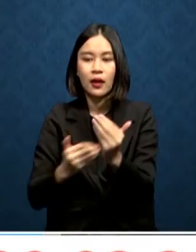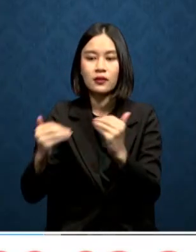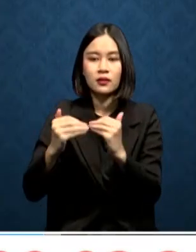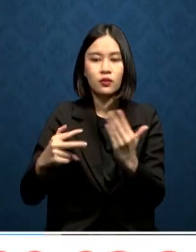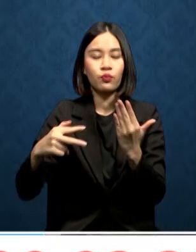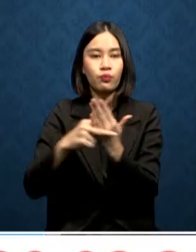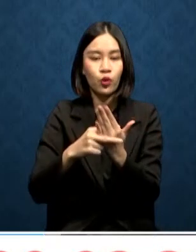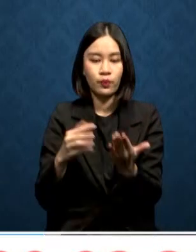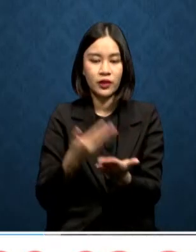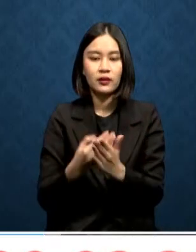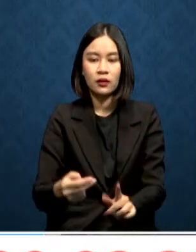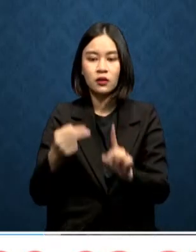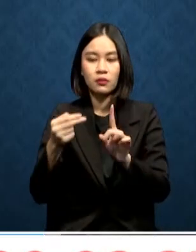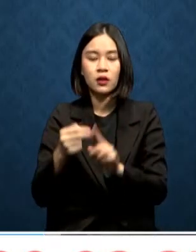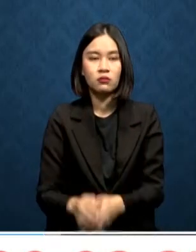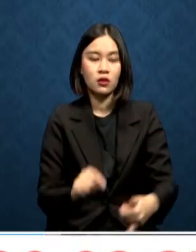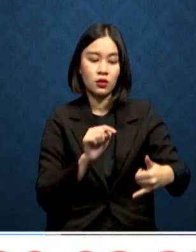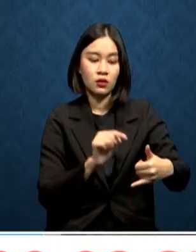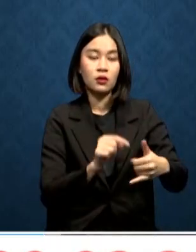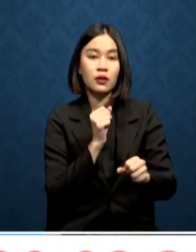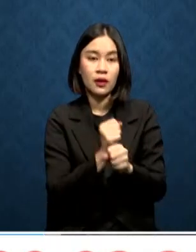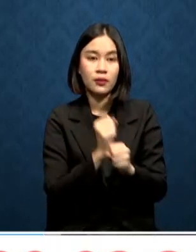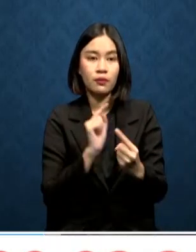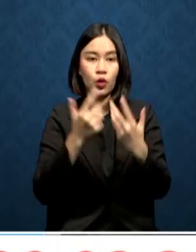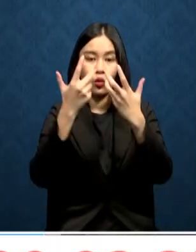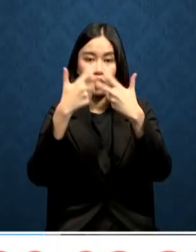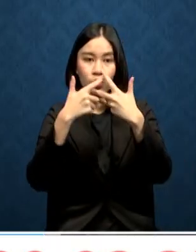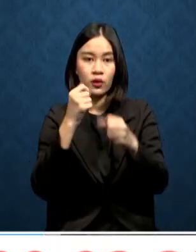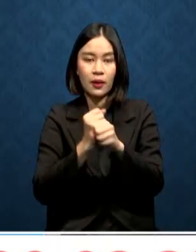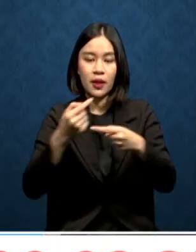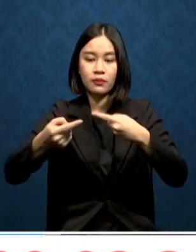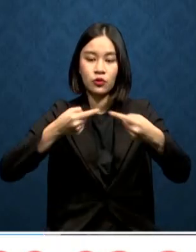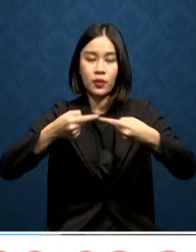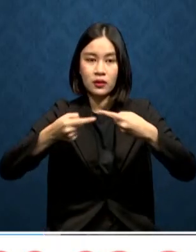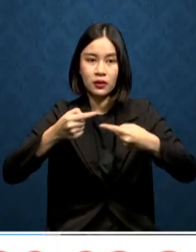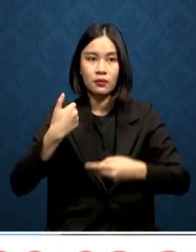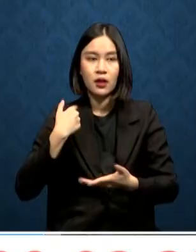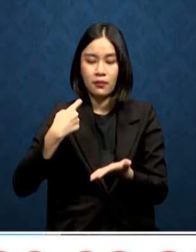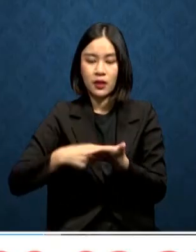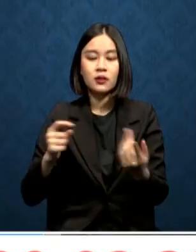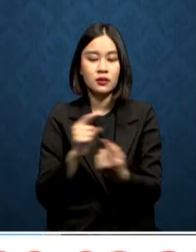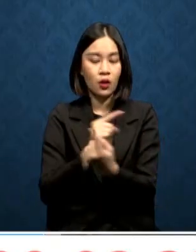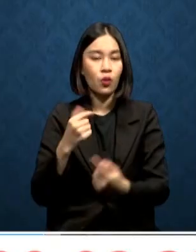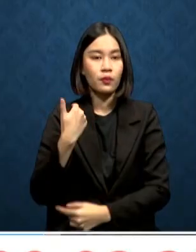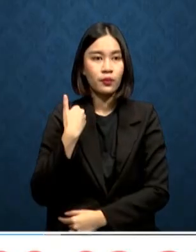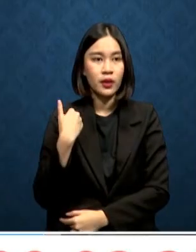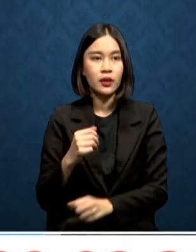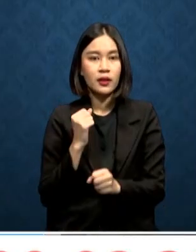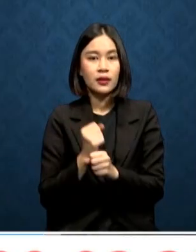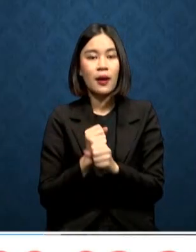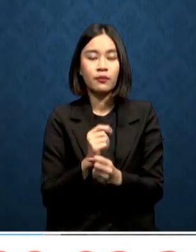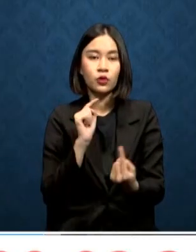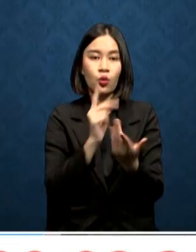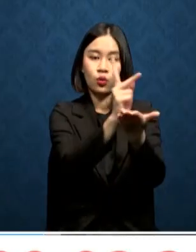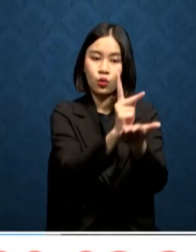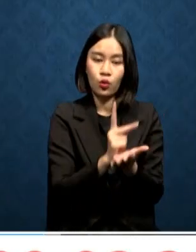ยน้องคนนี้นะครับเคยทำงานที่โรงงานผลิตถุงพลาสติกมีประกันสังคมนะครับเคยทำเรื่องกู้กับ